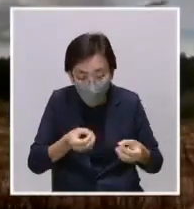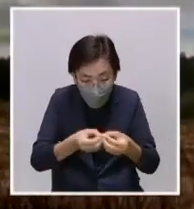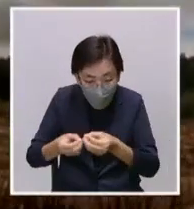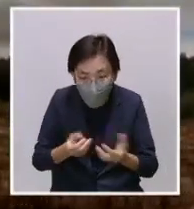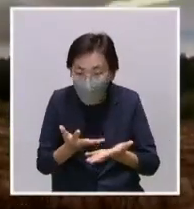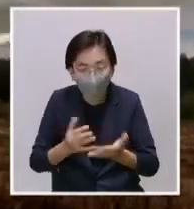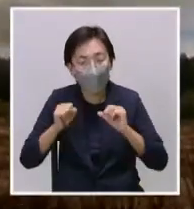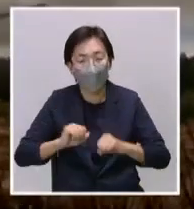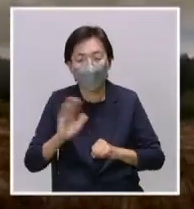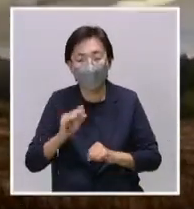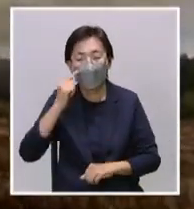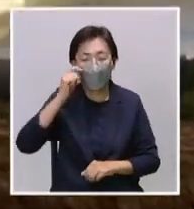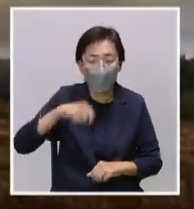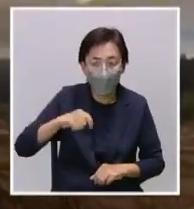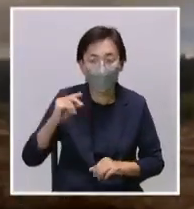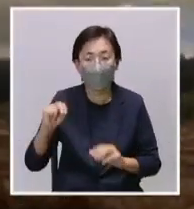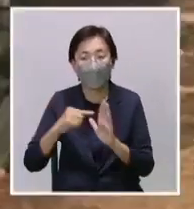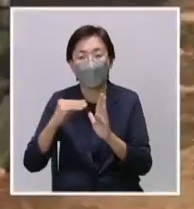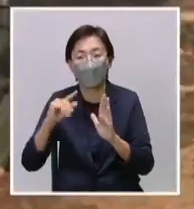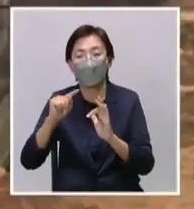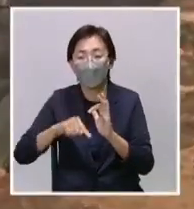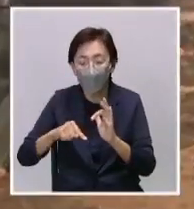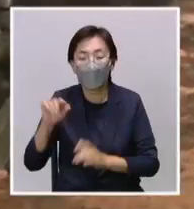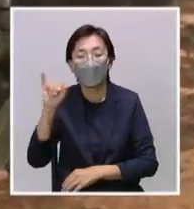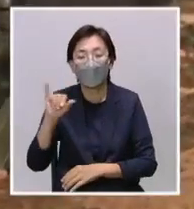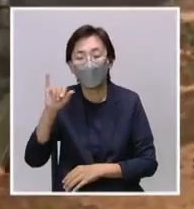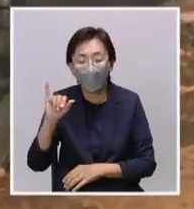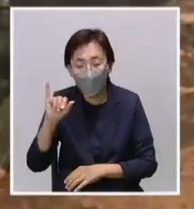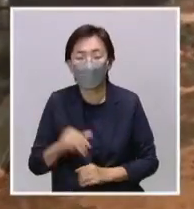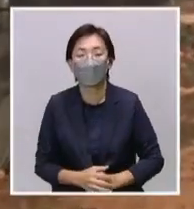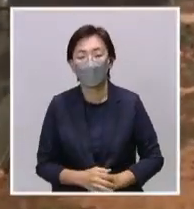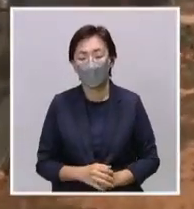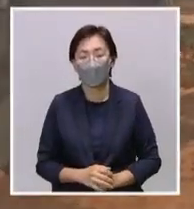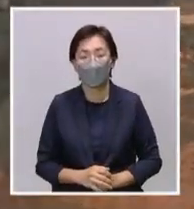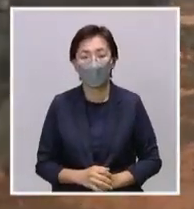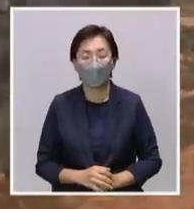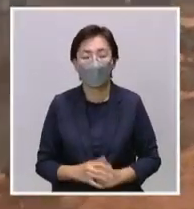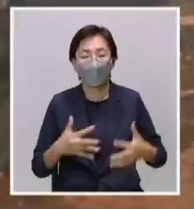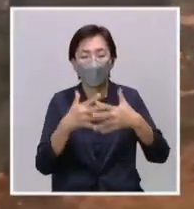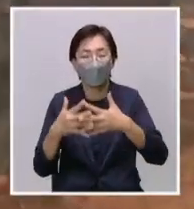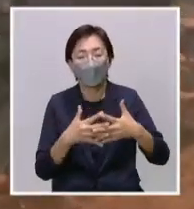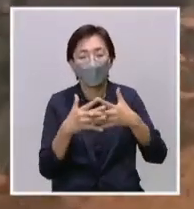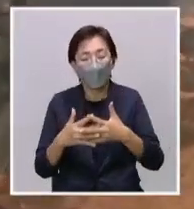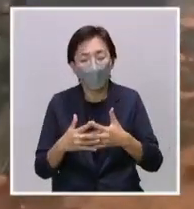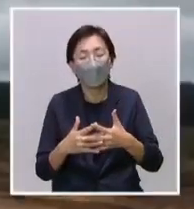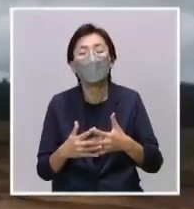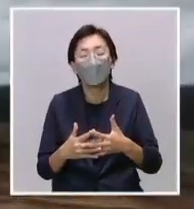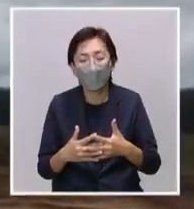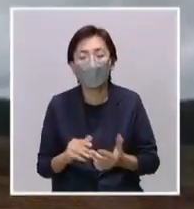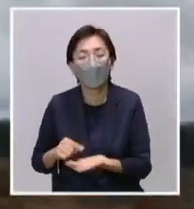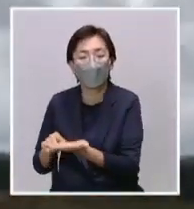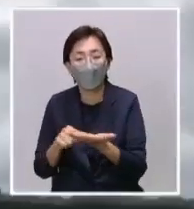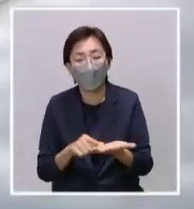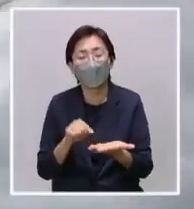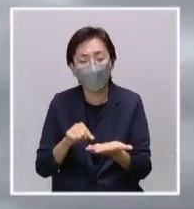หารือด้วยและยูเครนนาโต้หรือว่ายุโรปก็ตามช่างบอกได้ว่าสหรัฐได้หยิบยกแนวคิดเบื้องต้นหลายประเด็น